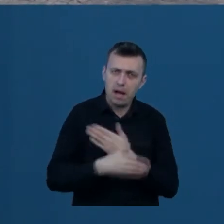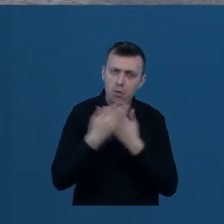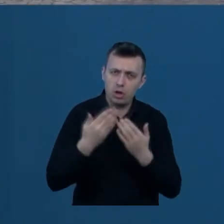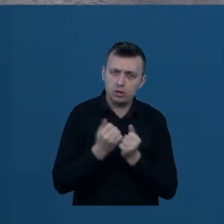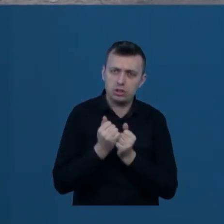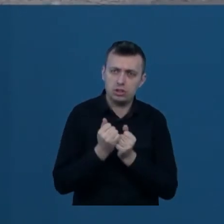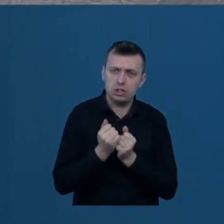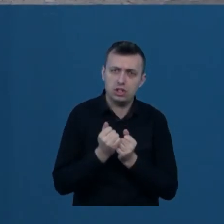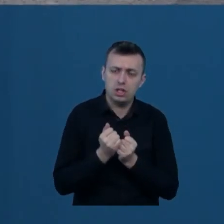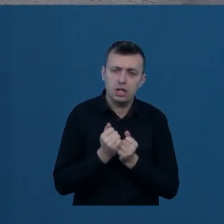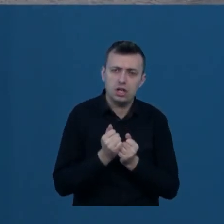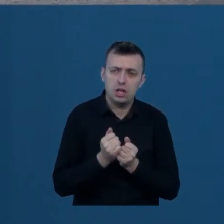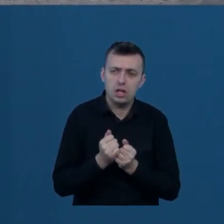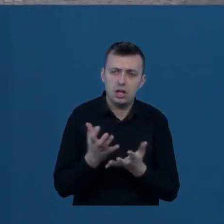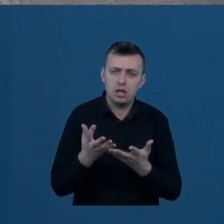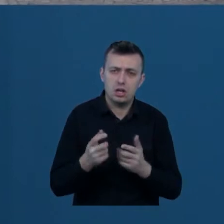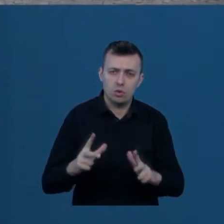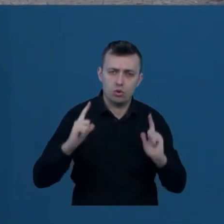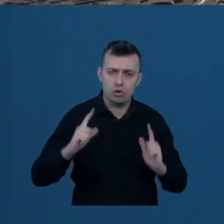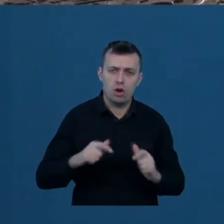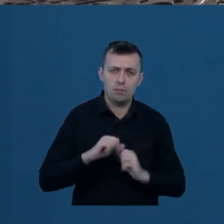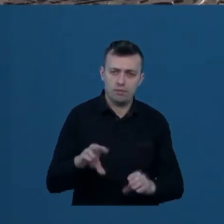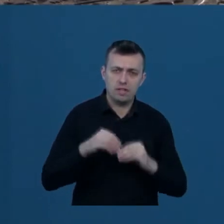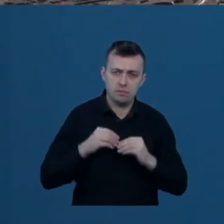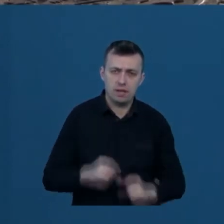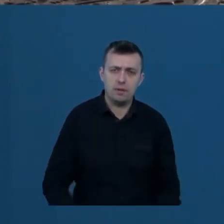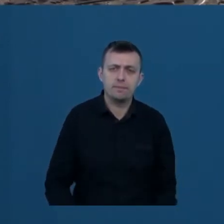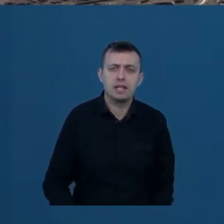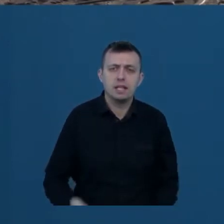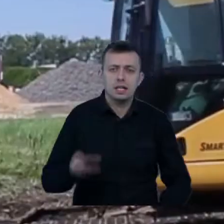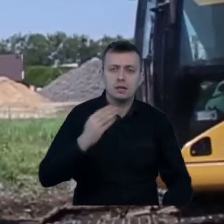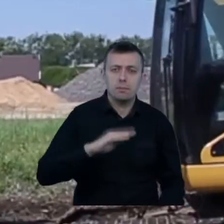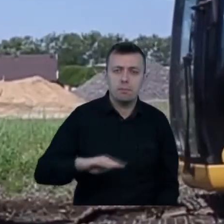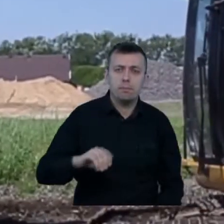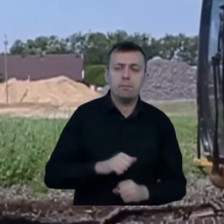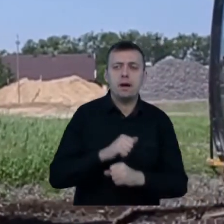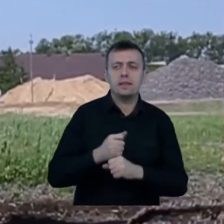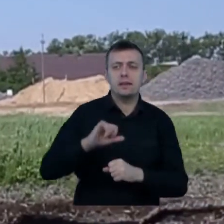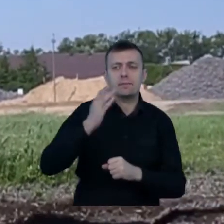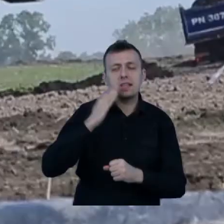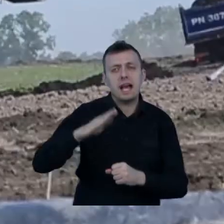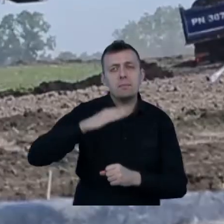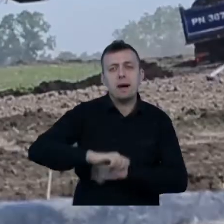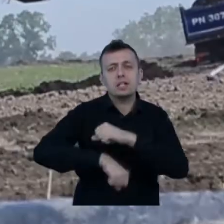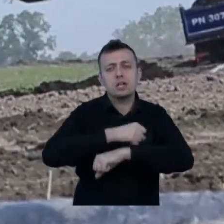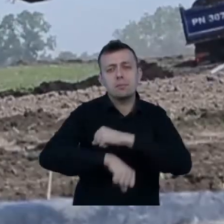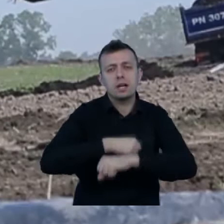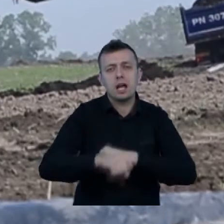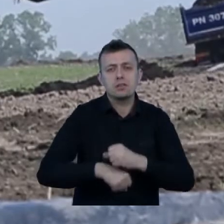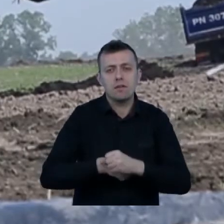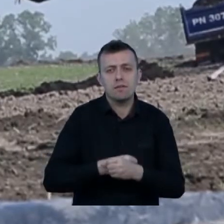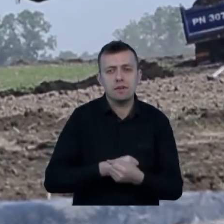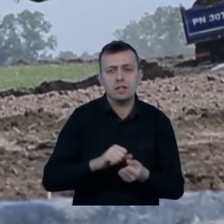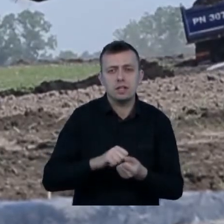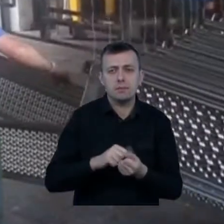małym kosztem urlopu. Można powiedzieć, że to będzie naprawdę leniwy rok. Ze względu na brak państwowych świąt oraz specyficzny